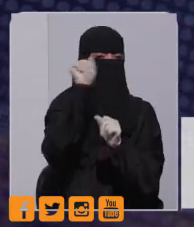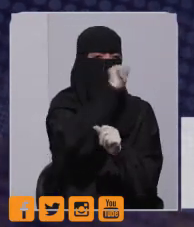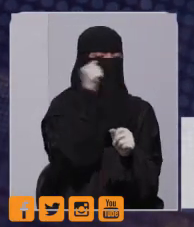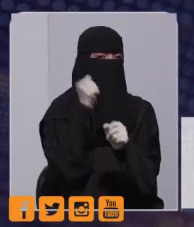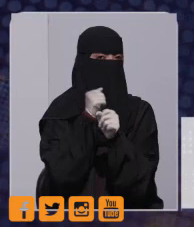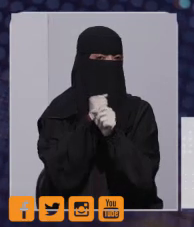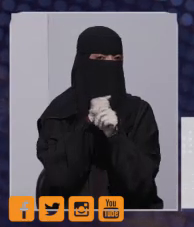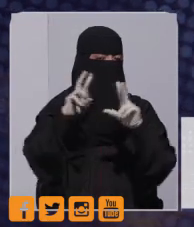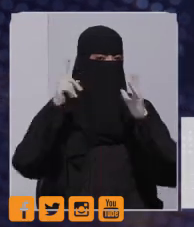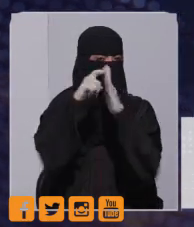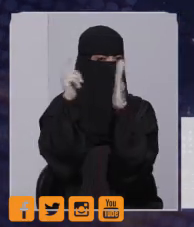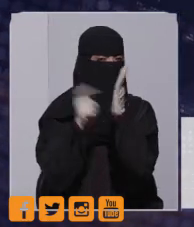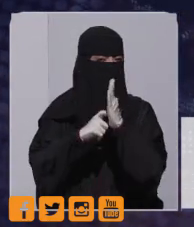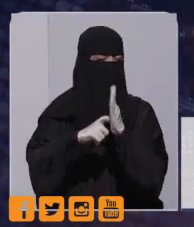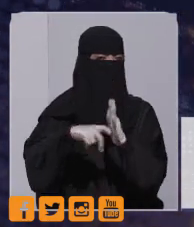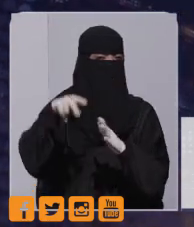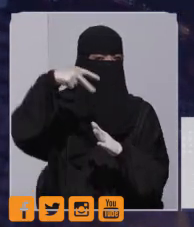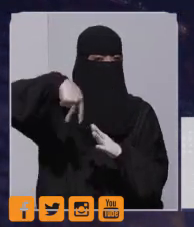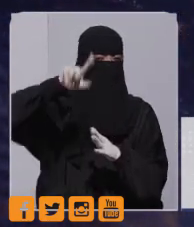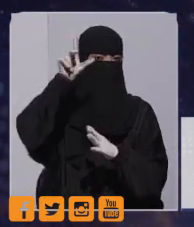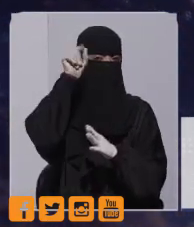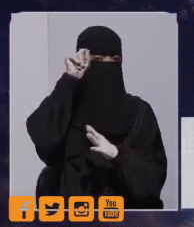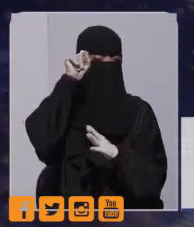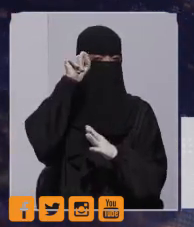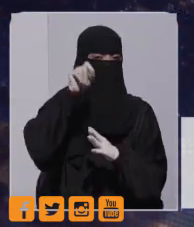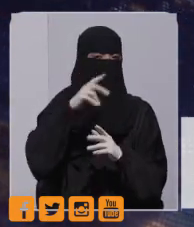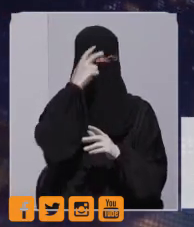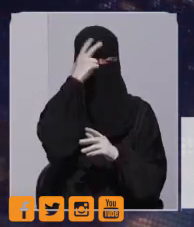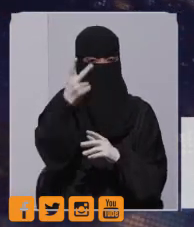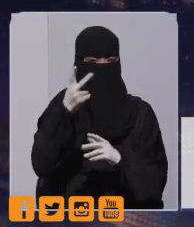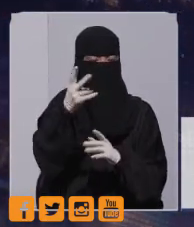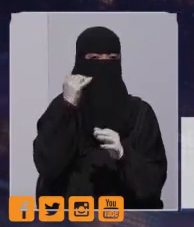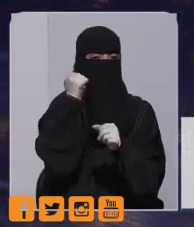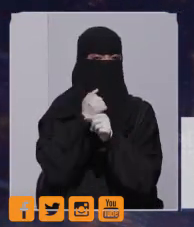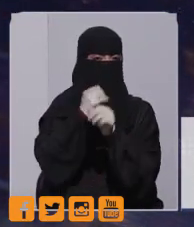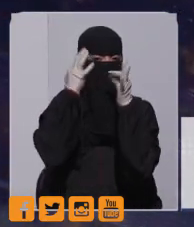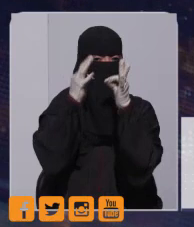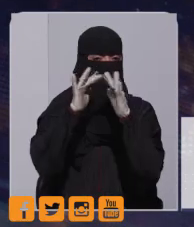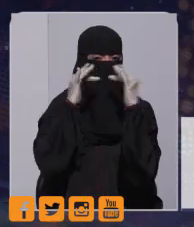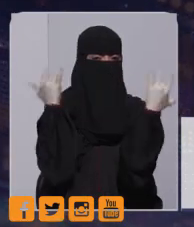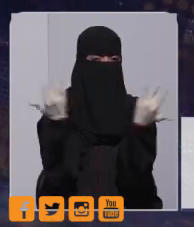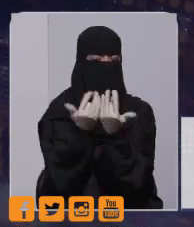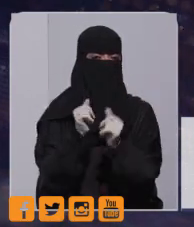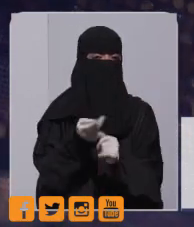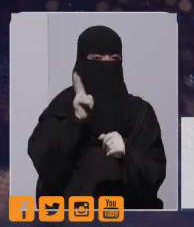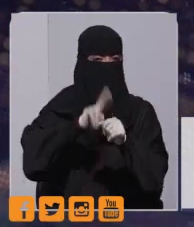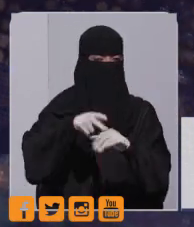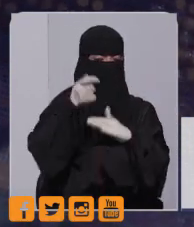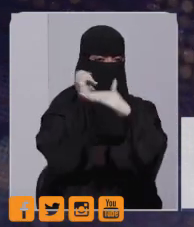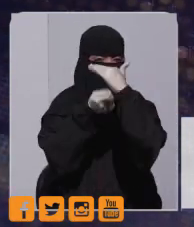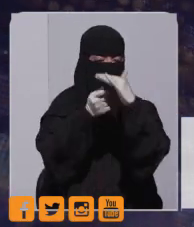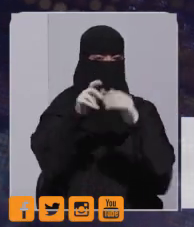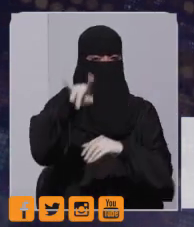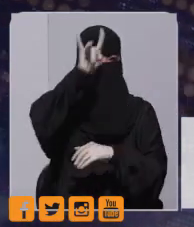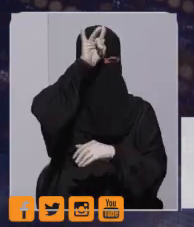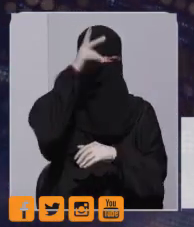استنادا للقانون رقم 28 لسنه 2000 بشان المجلس الطبي كما اصدر محافظ